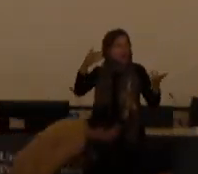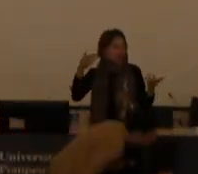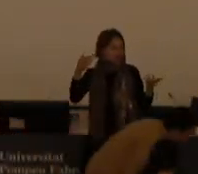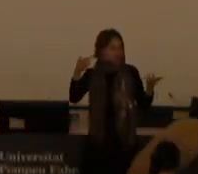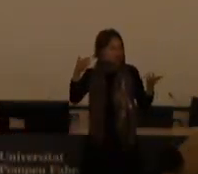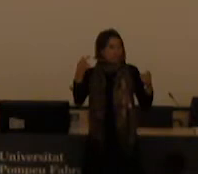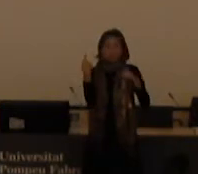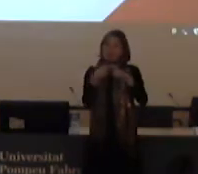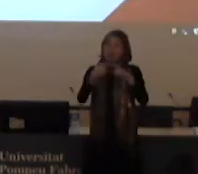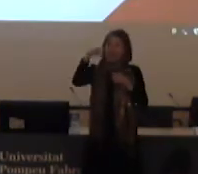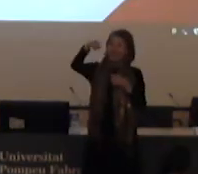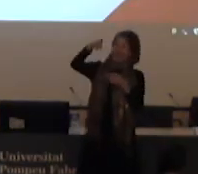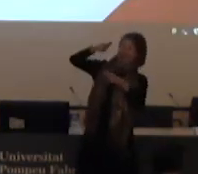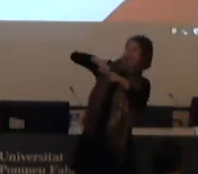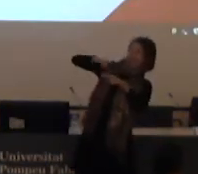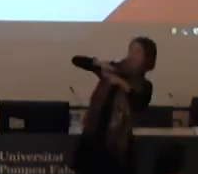Bé, i ara,